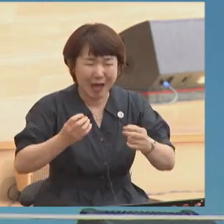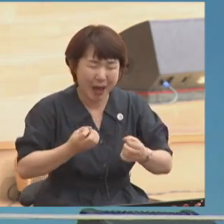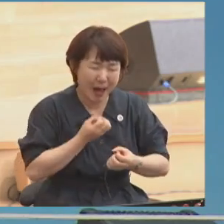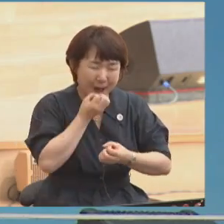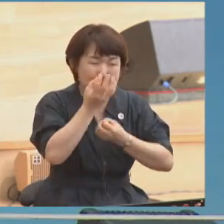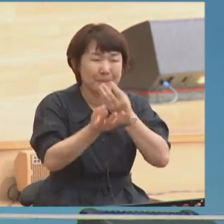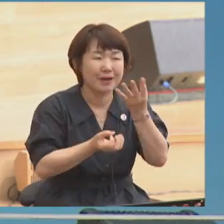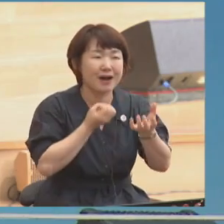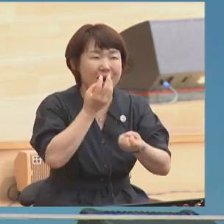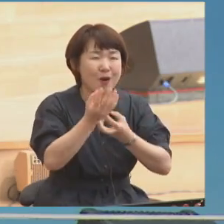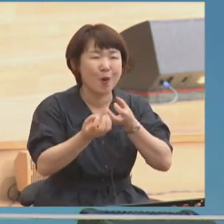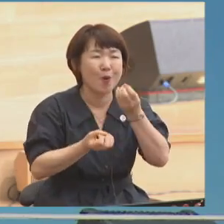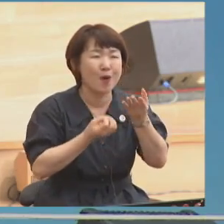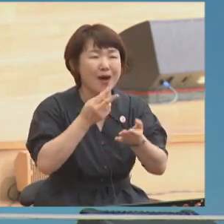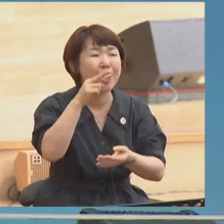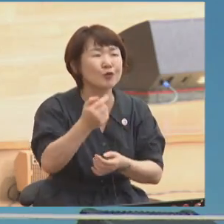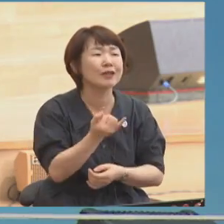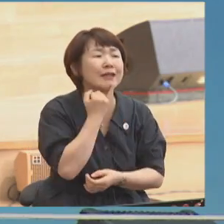다 쏟아내는 거예요.